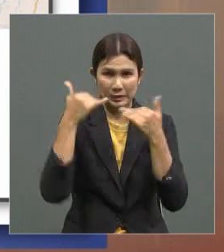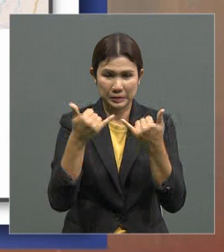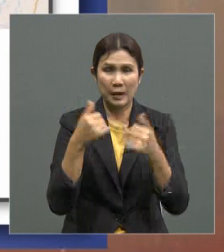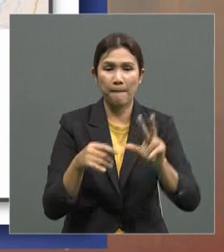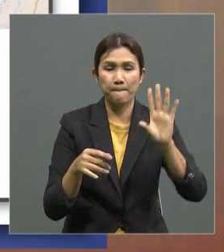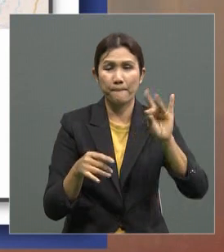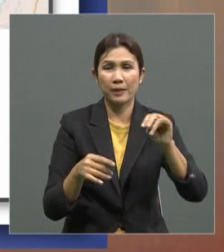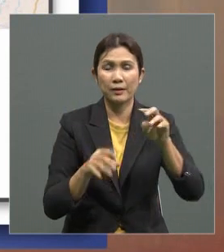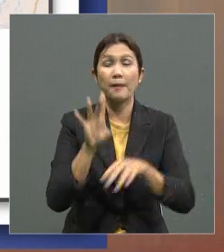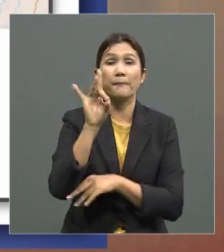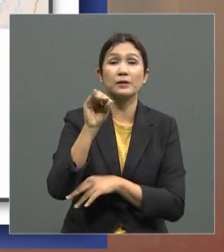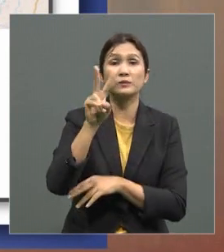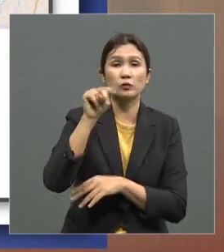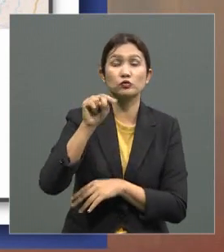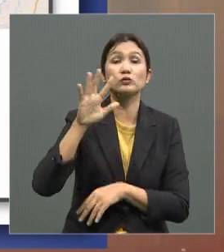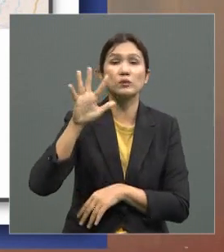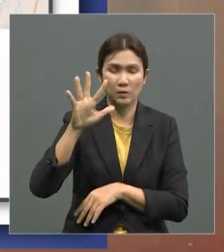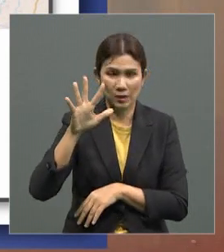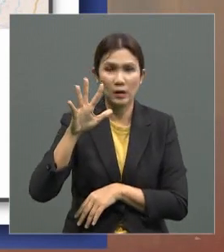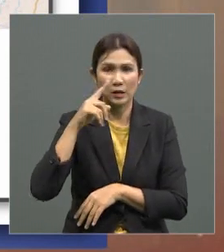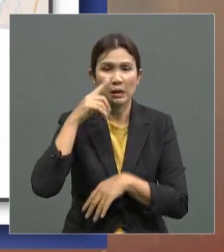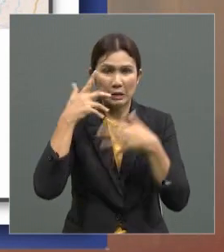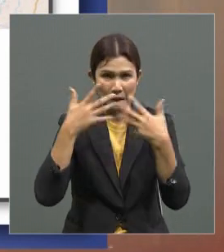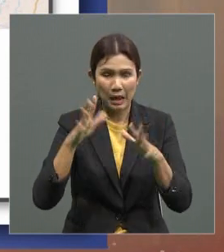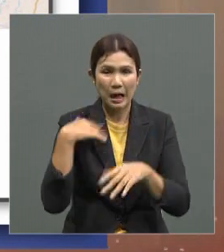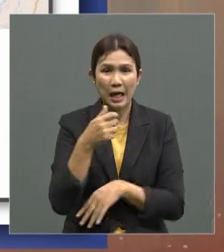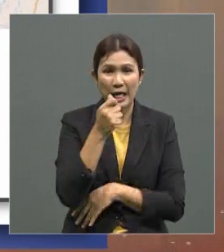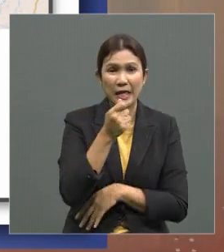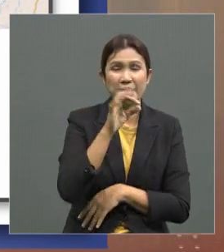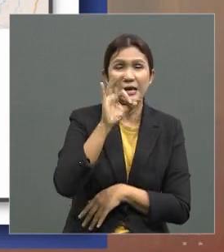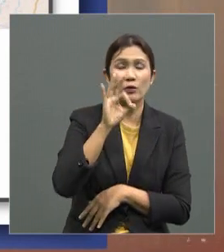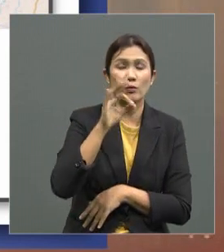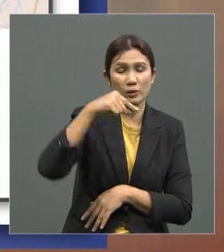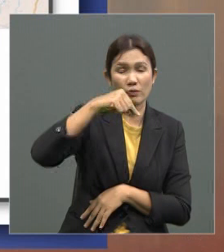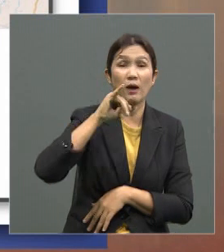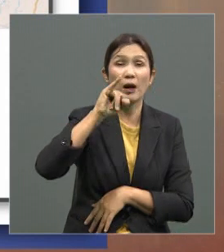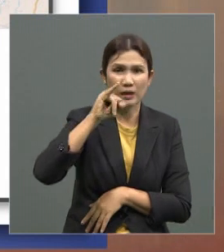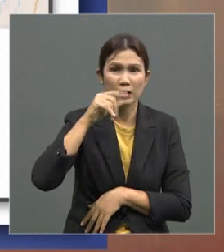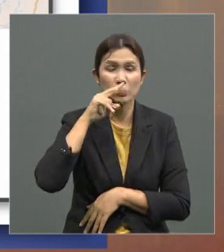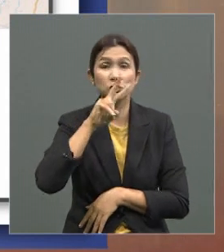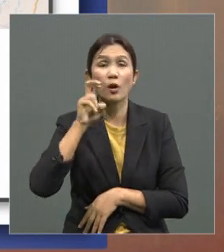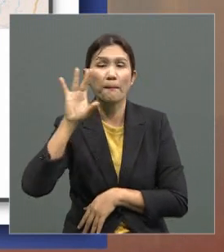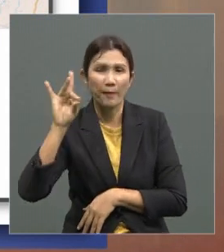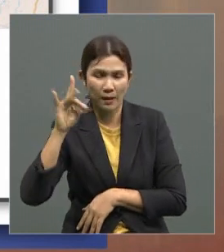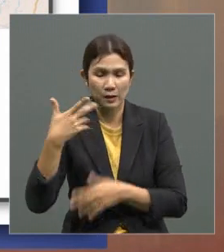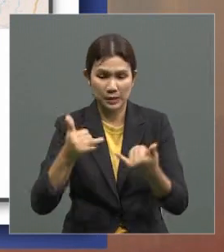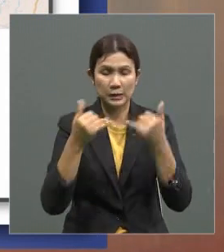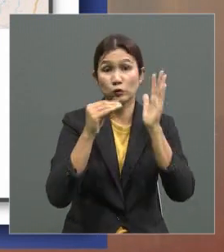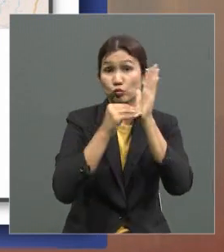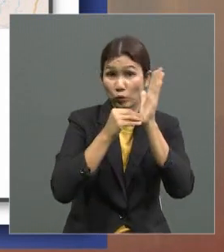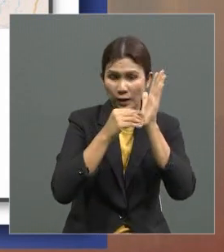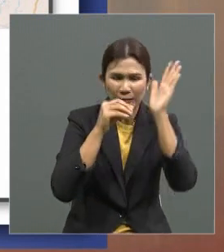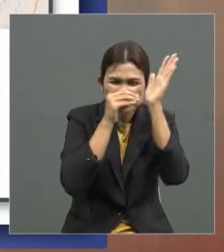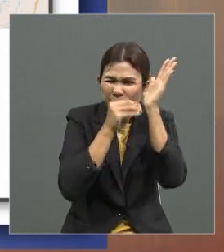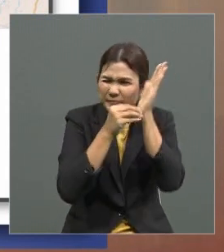ได้ 82.5 ไมโครกรัมต่อลูกบาศก์เมตรแล้วก็มีค่า AQI วัดได้208ส่วนพื้นที่กรุงเทพมหานครและปริมณฑ